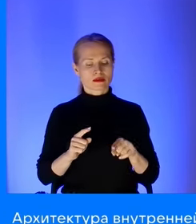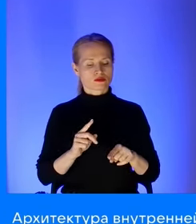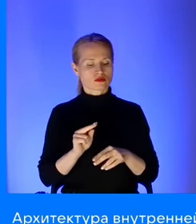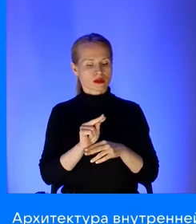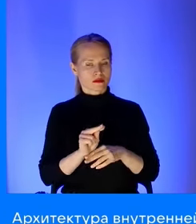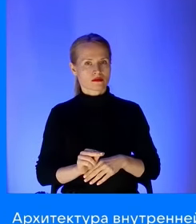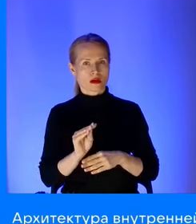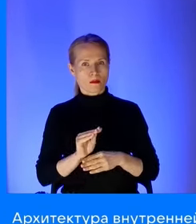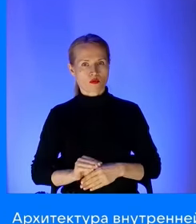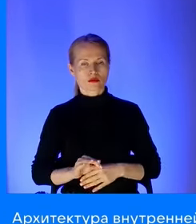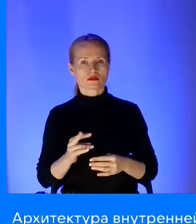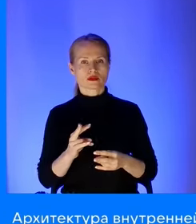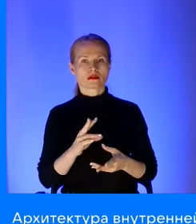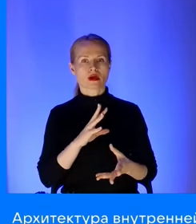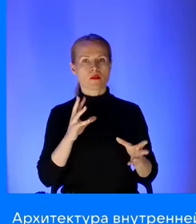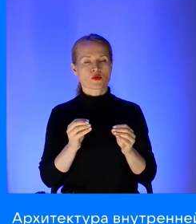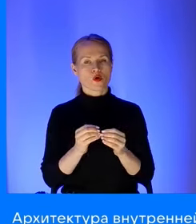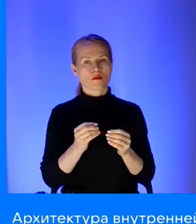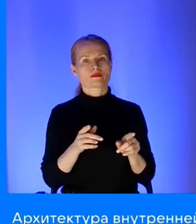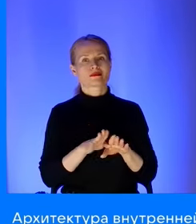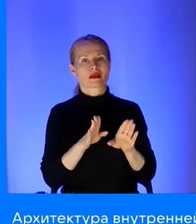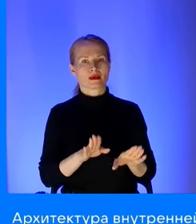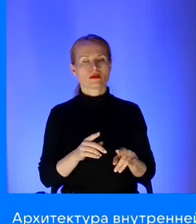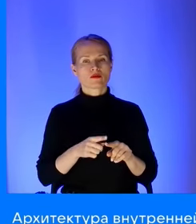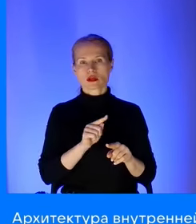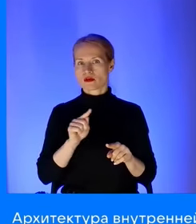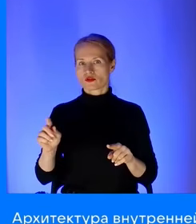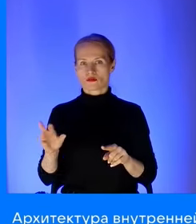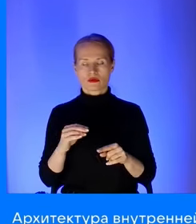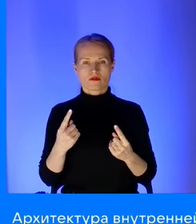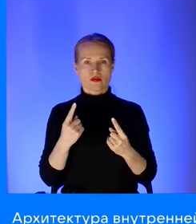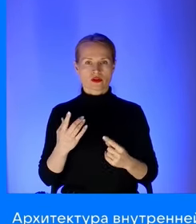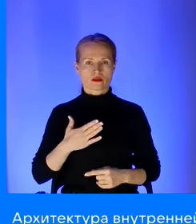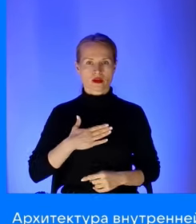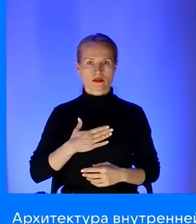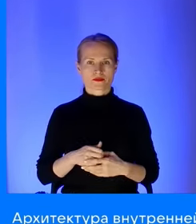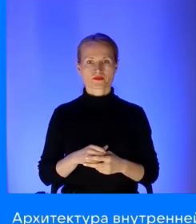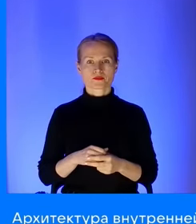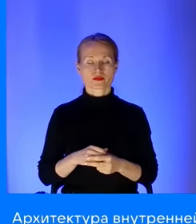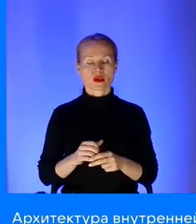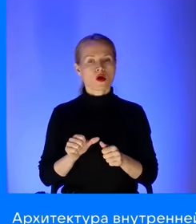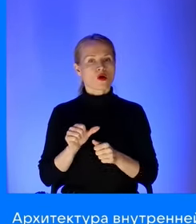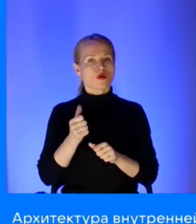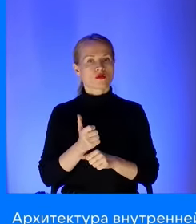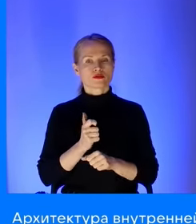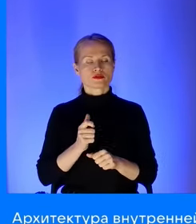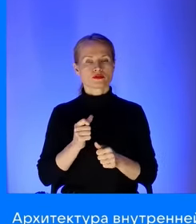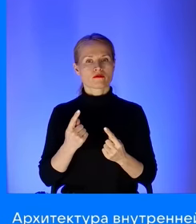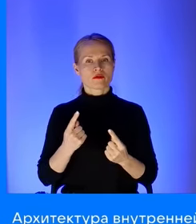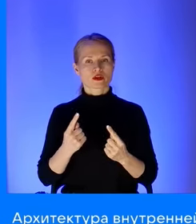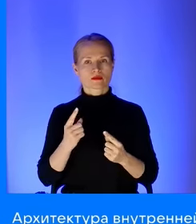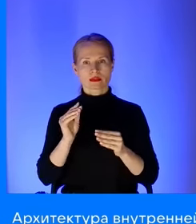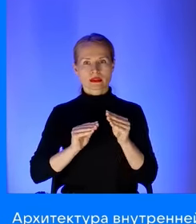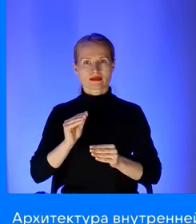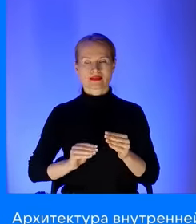там объёма и вот эти все процессы тоже для нас были важны то есть и до сих пор важны очень важно то есть создание